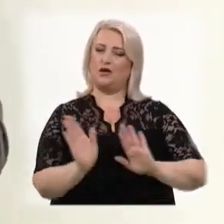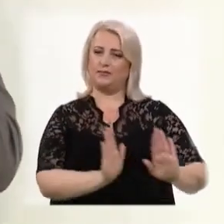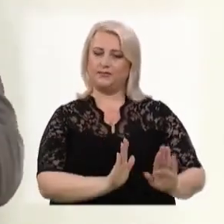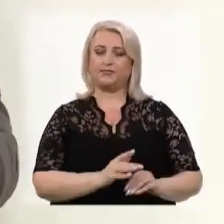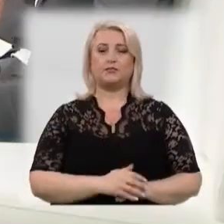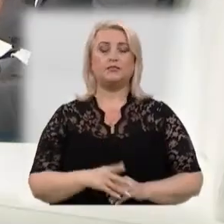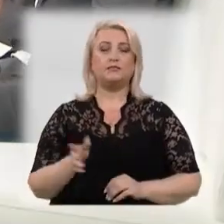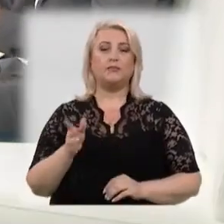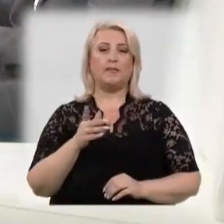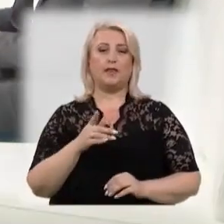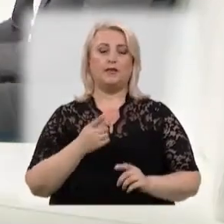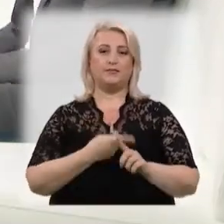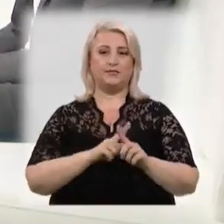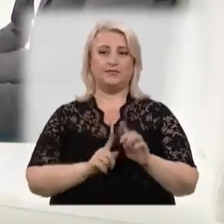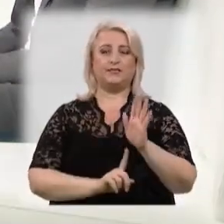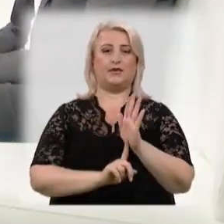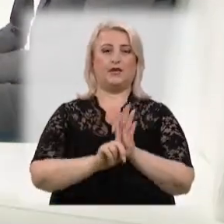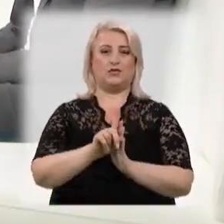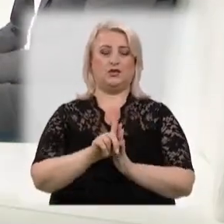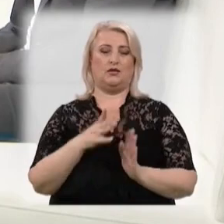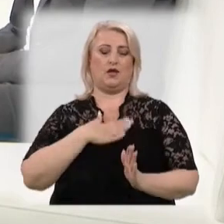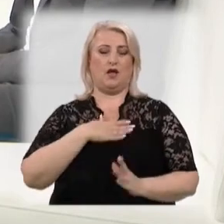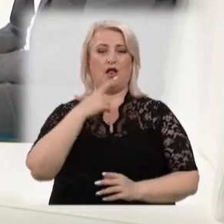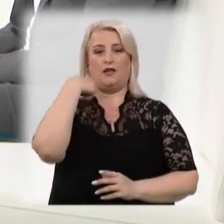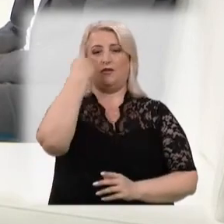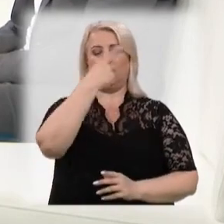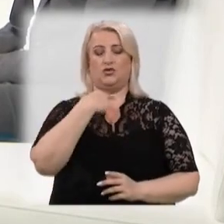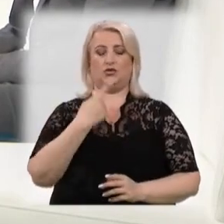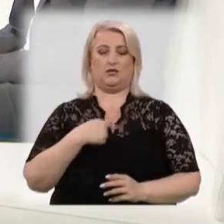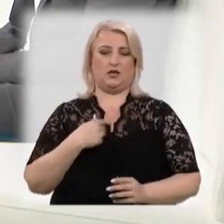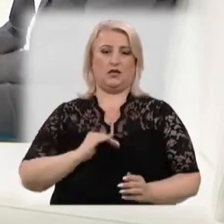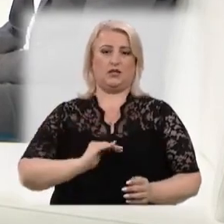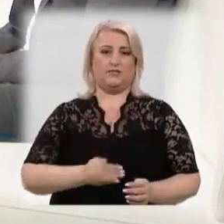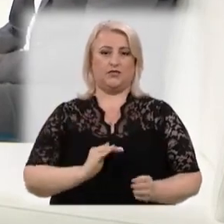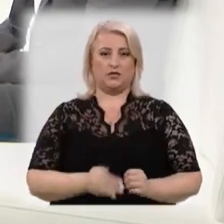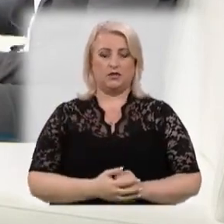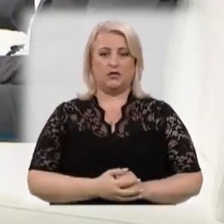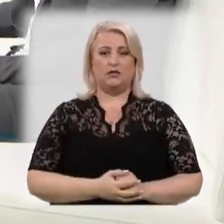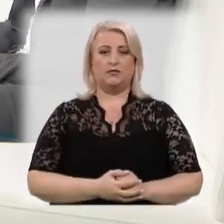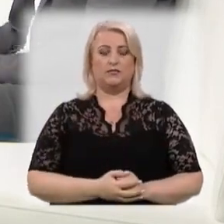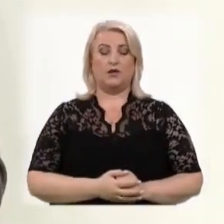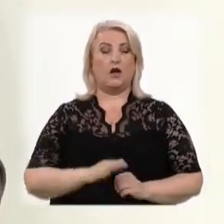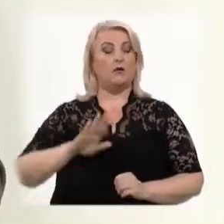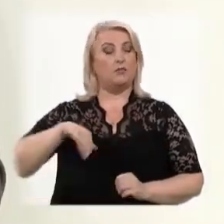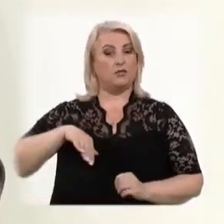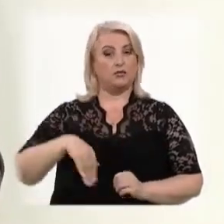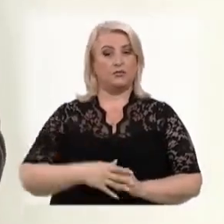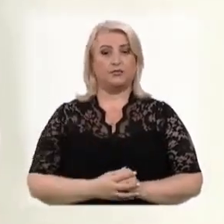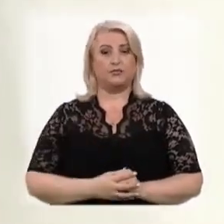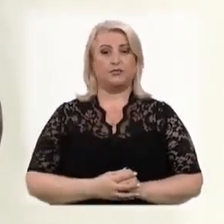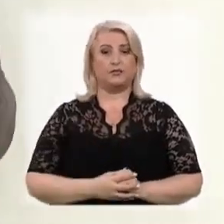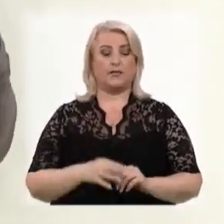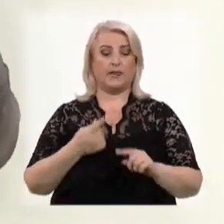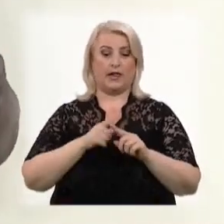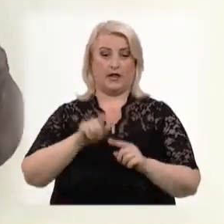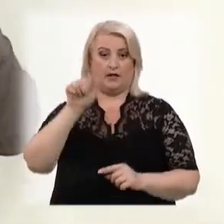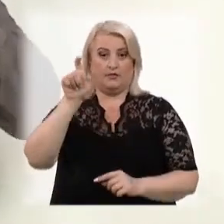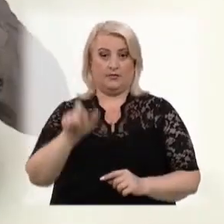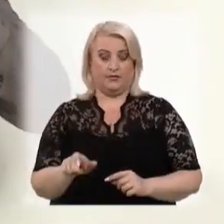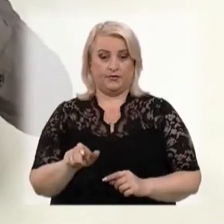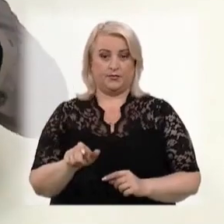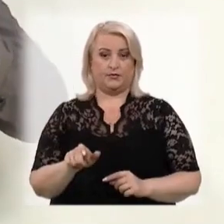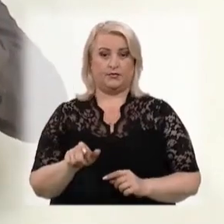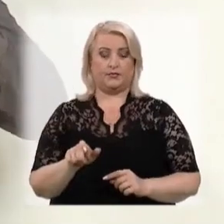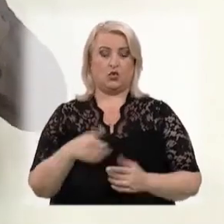începem activele difuzare ale afacerii cu mine antreprenor ca și persoană fizică după care acest persoană fizică